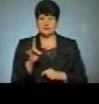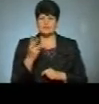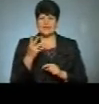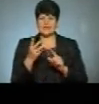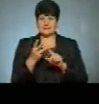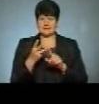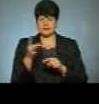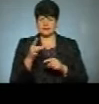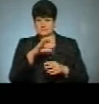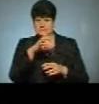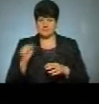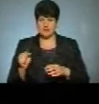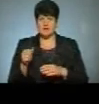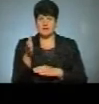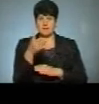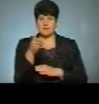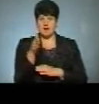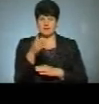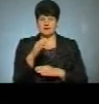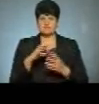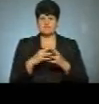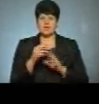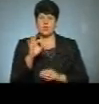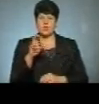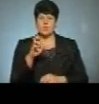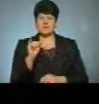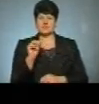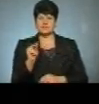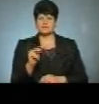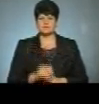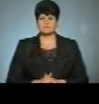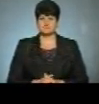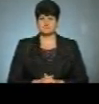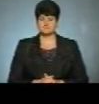ОУН та України зі стели при в'їзді в село Обич.